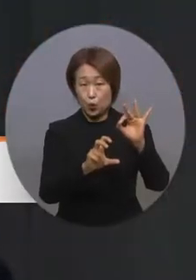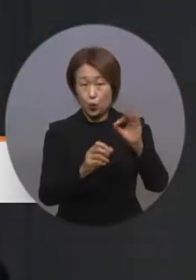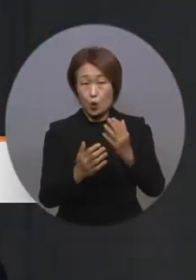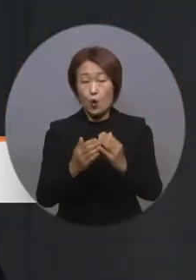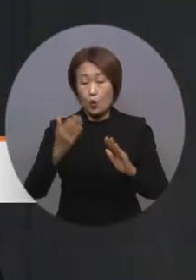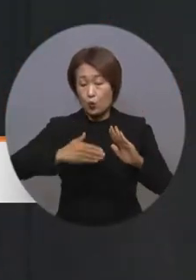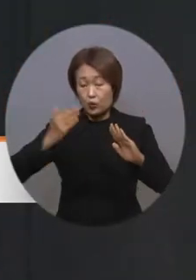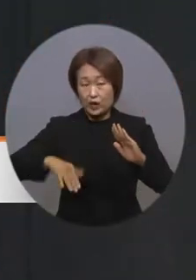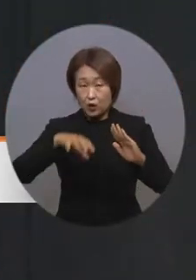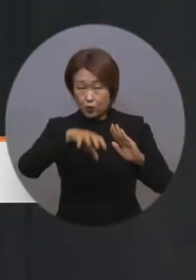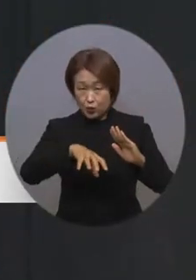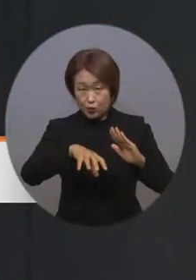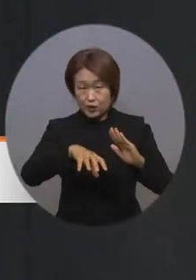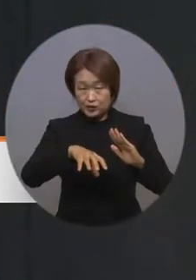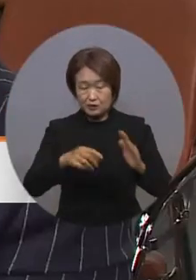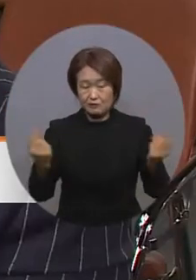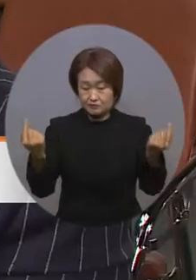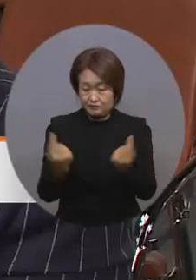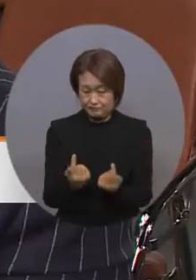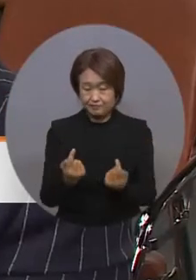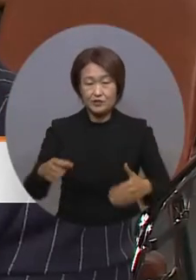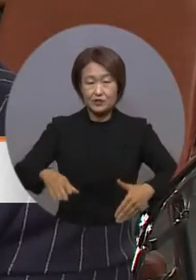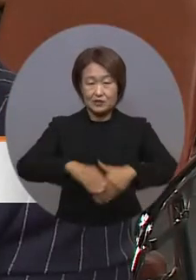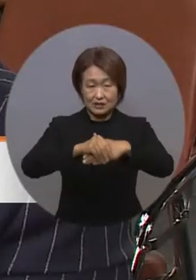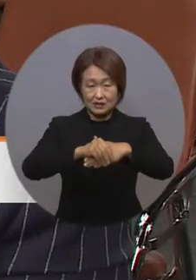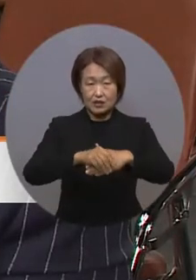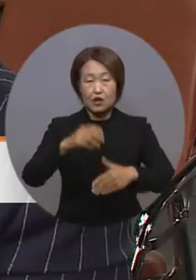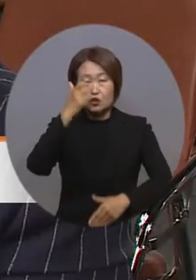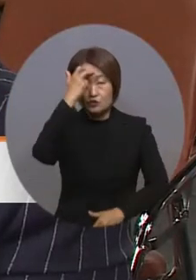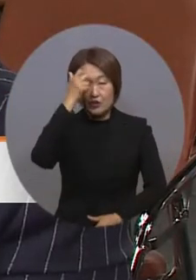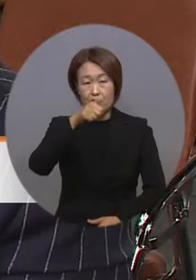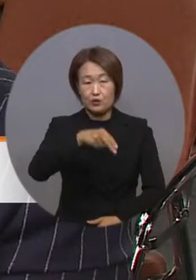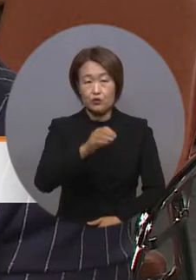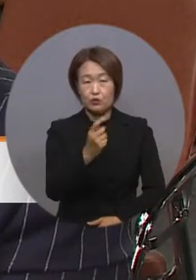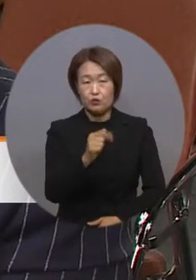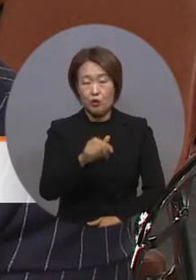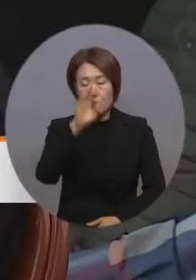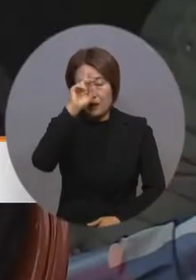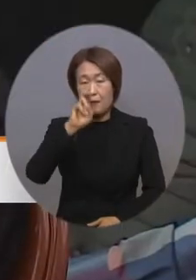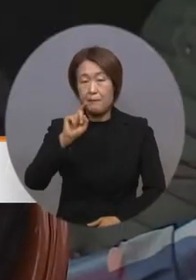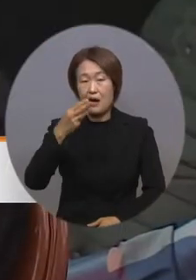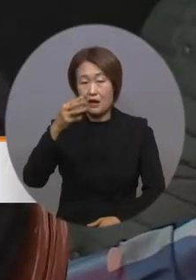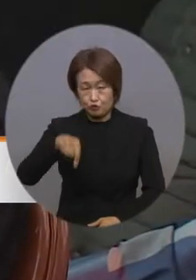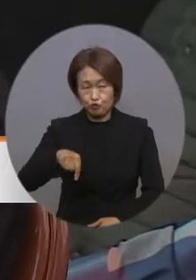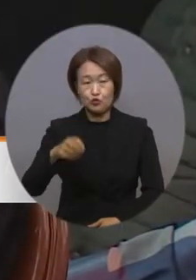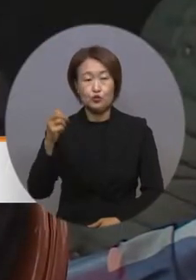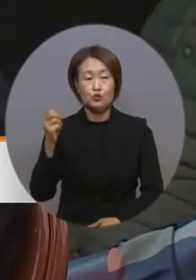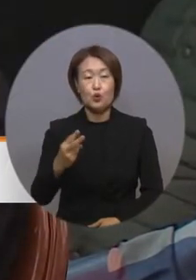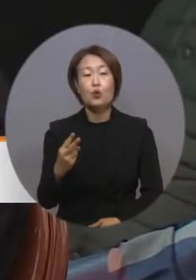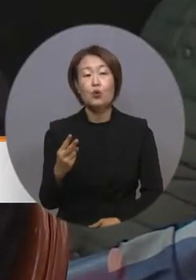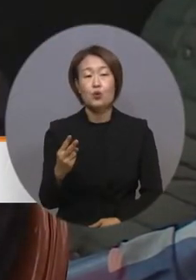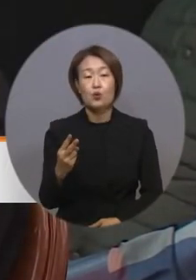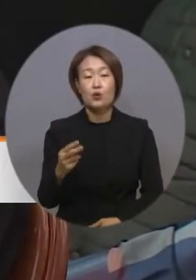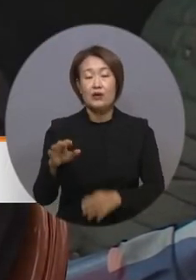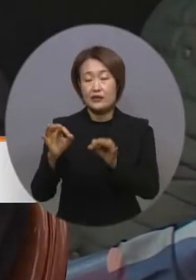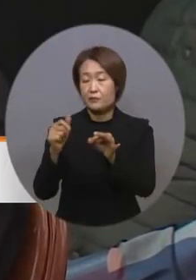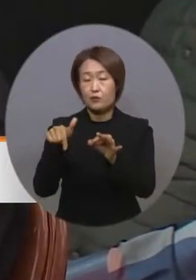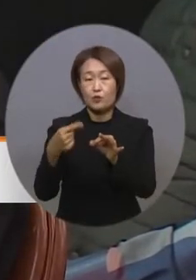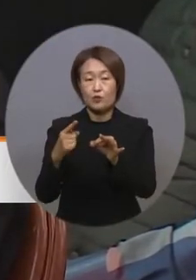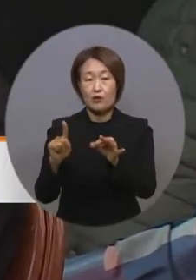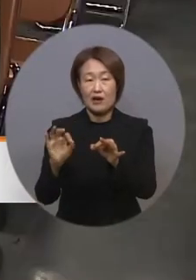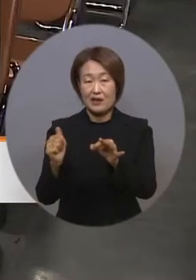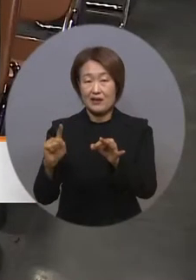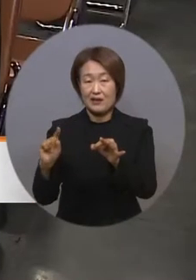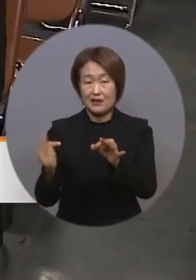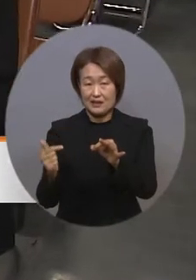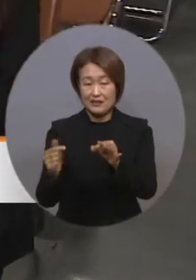진행된 업무 협약식에는 복지TV 최규옥 회장과 박마루 사장, 한국지체장애인협회 김광환